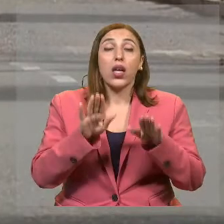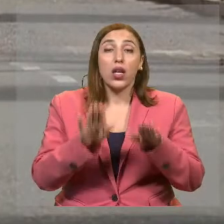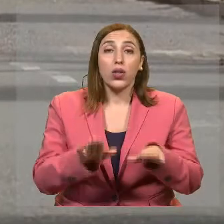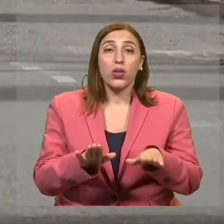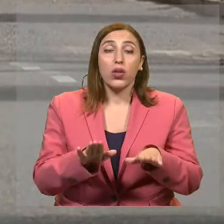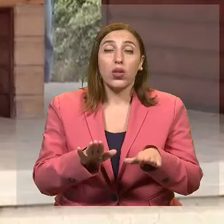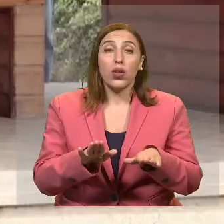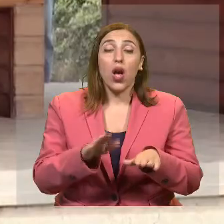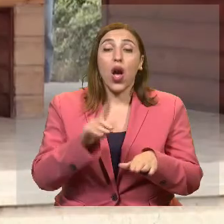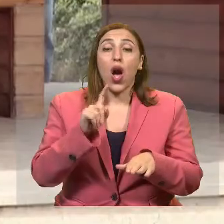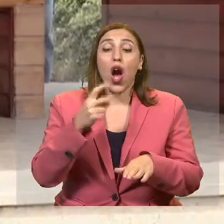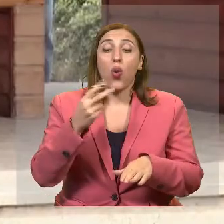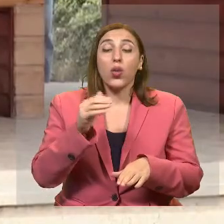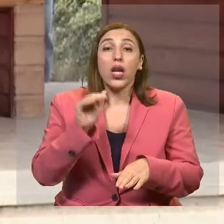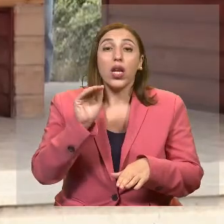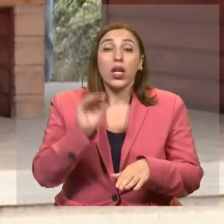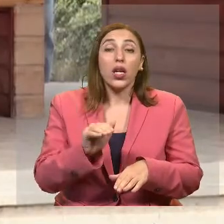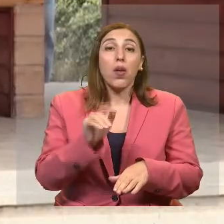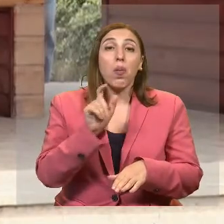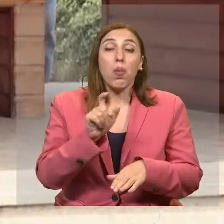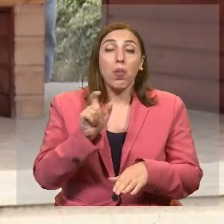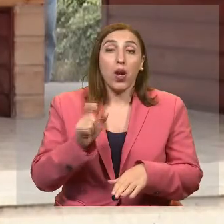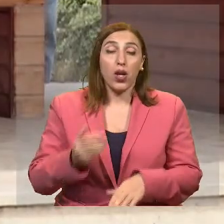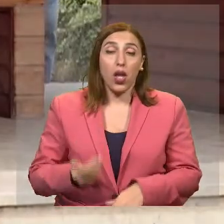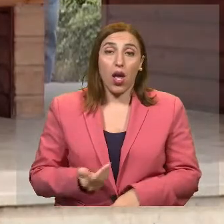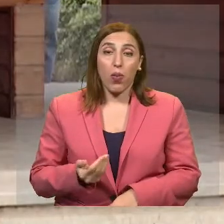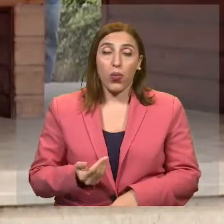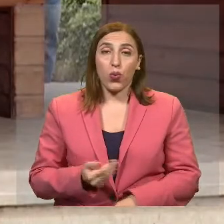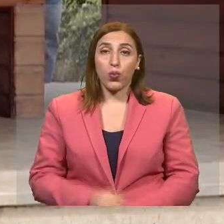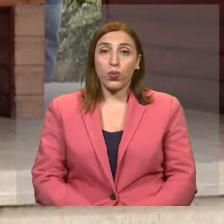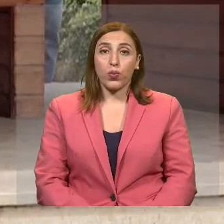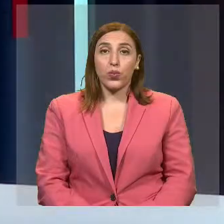պաշտոնական տվյալով 120,000 մարդ է ապրում։